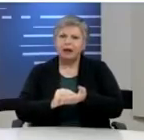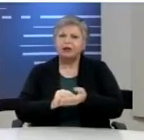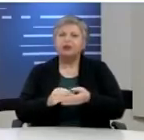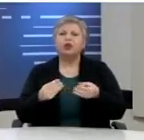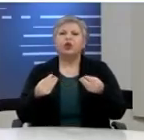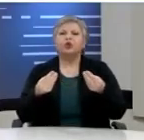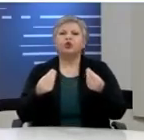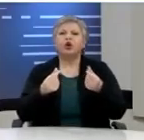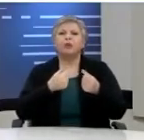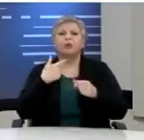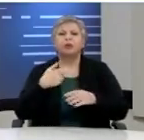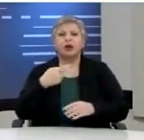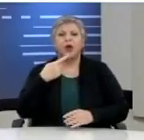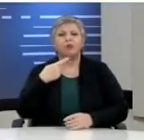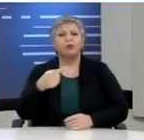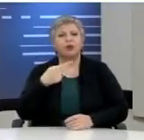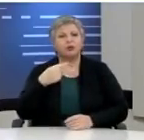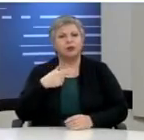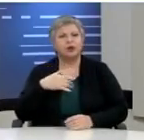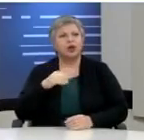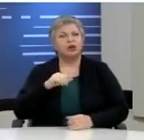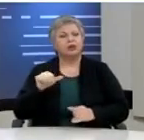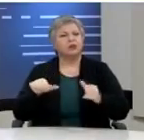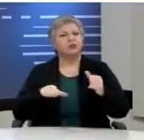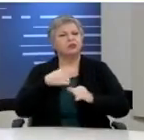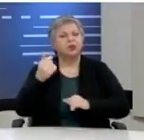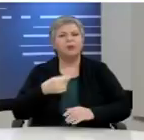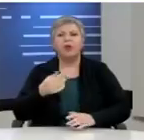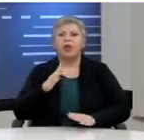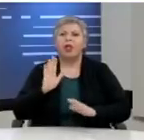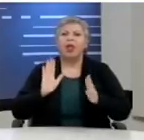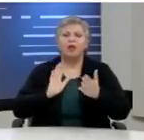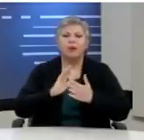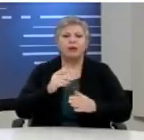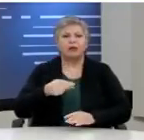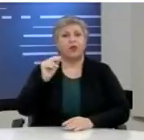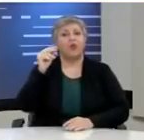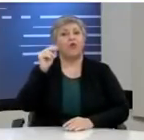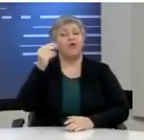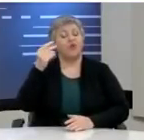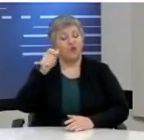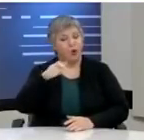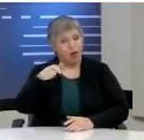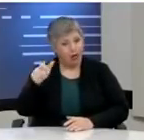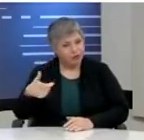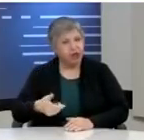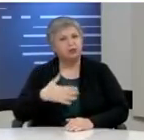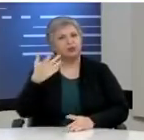προσβλητικό και απαξιωτικό απέναντι στους βουλευτές και στην κυβέρνηση, για να κρίσουμε εθνικό